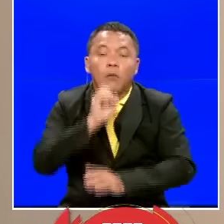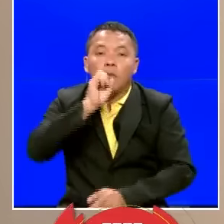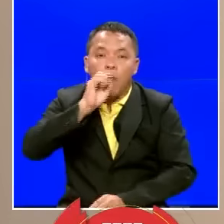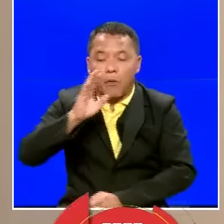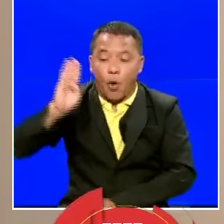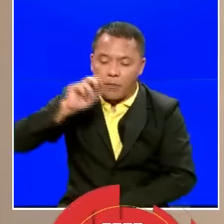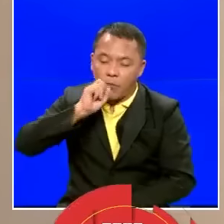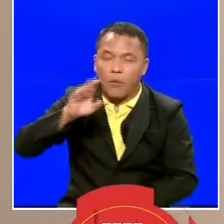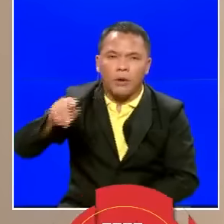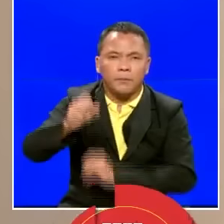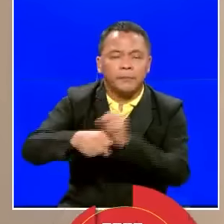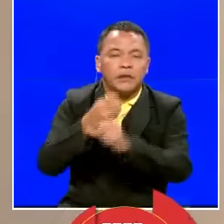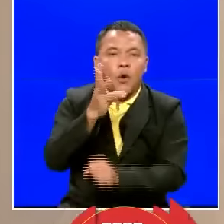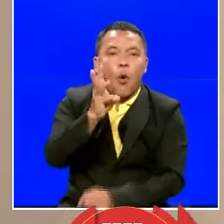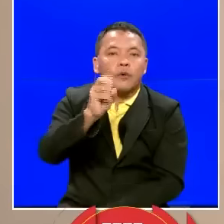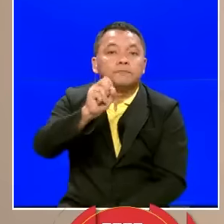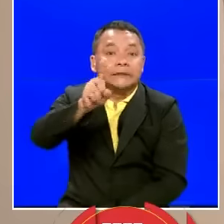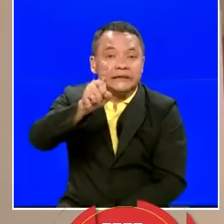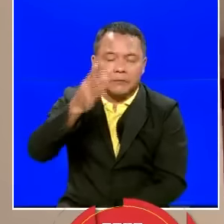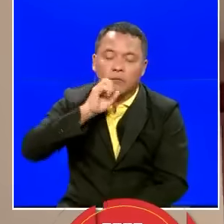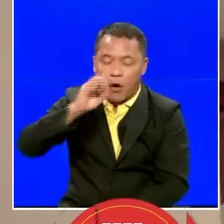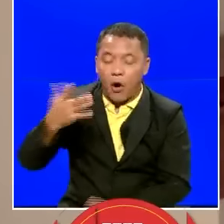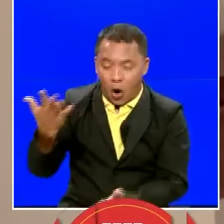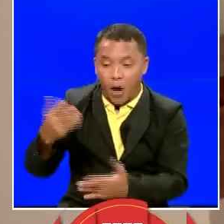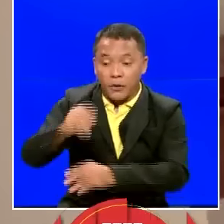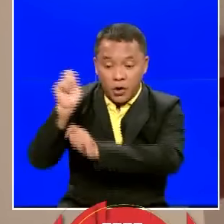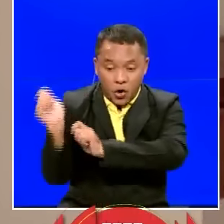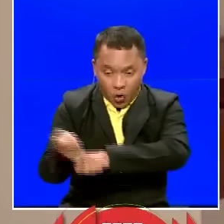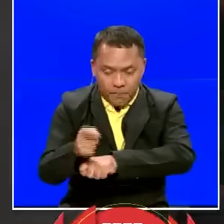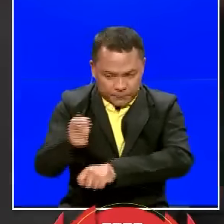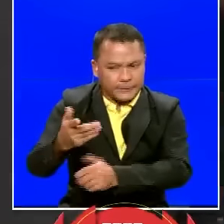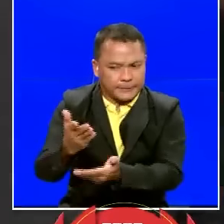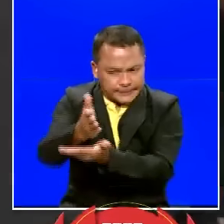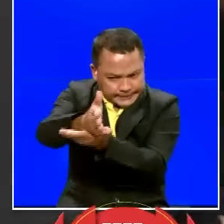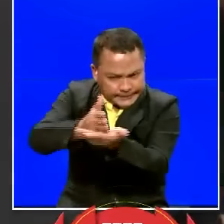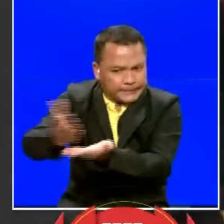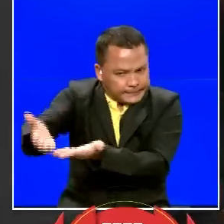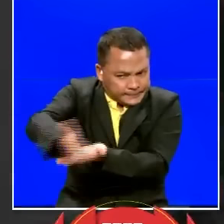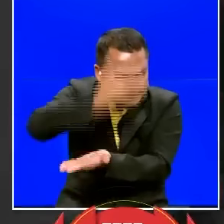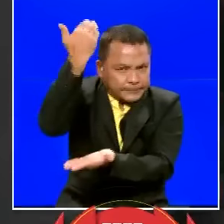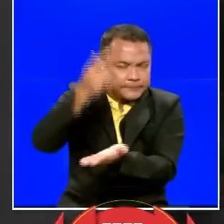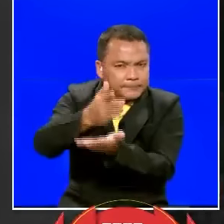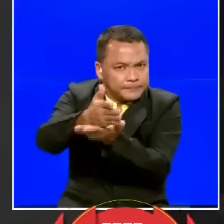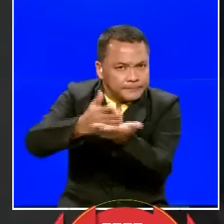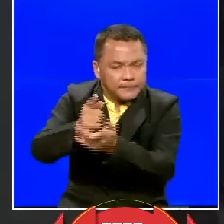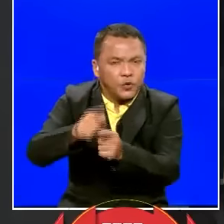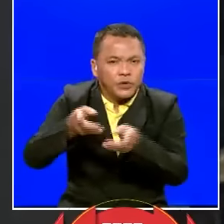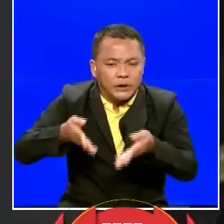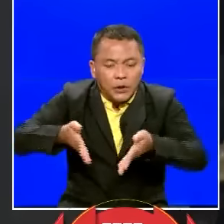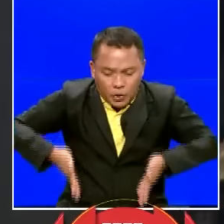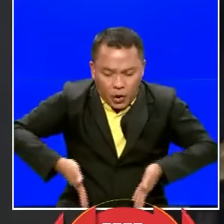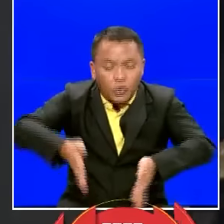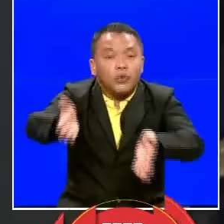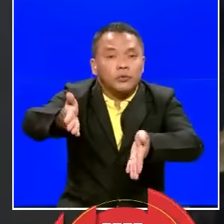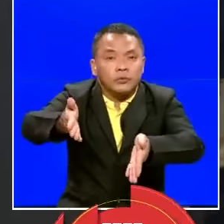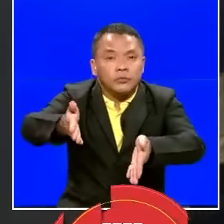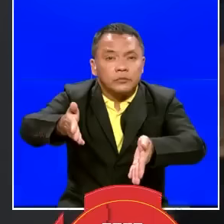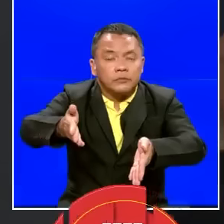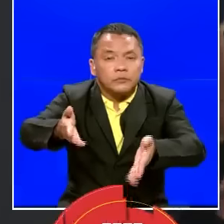บริษัทเมื่อปี61บอกอ้าวเดี๋ยวสนามกอล์ฟจะต้องโดนเวรคืนพื้นที่ค่ะคือเพื่อให้แนวถนนเนี่ยมันตัดเข้า